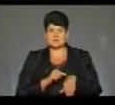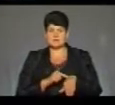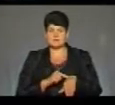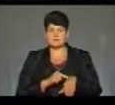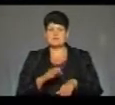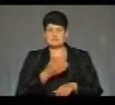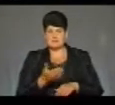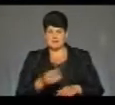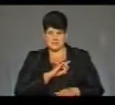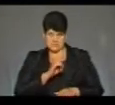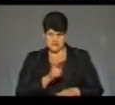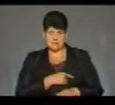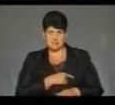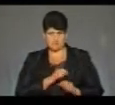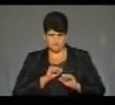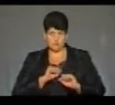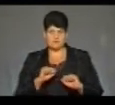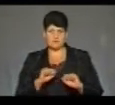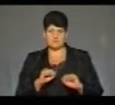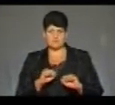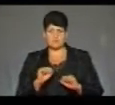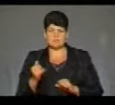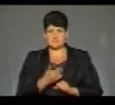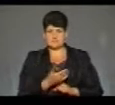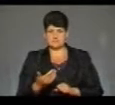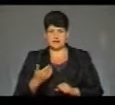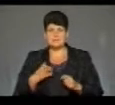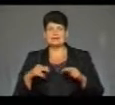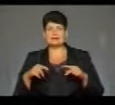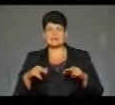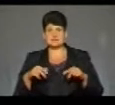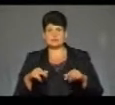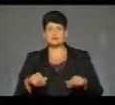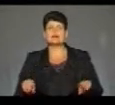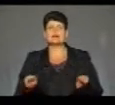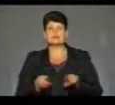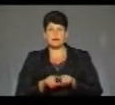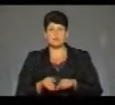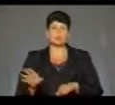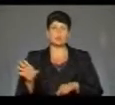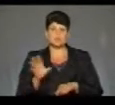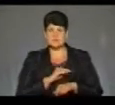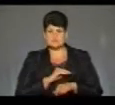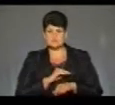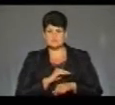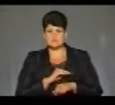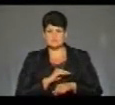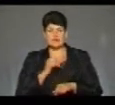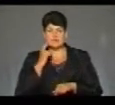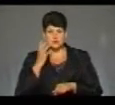вами сильні, ми з вами впевнені, і ми з вами танцюємо, як усі. Не чую